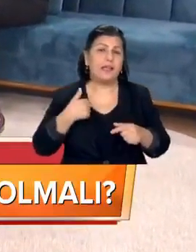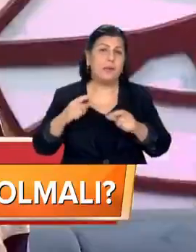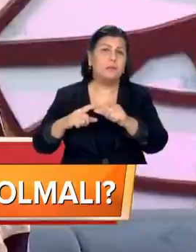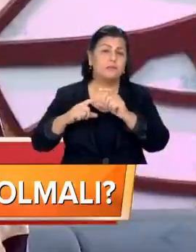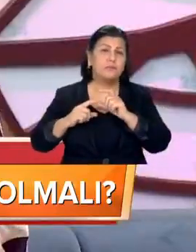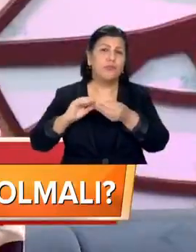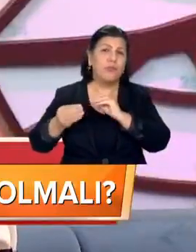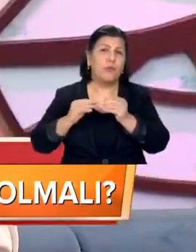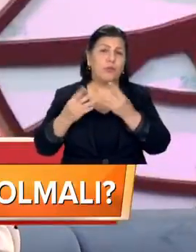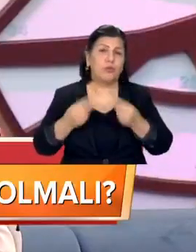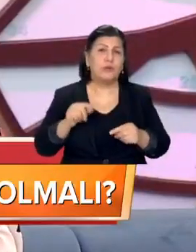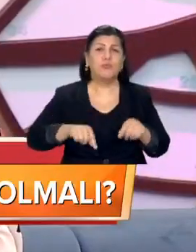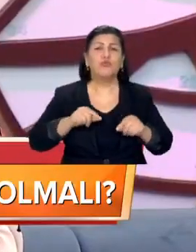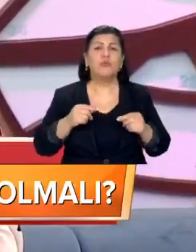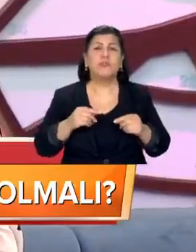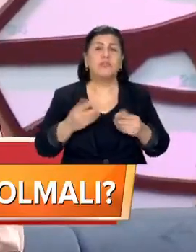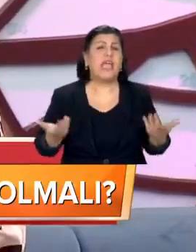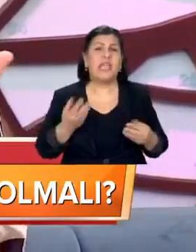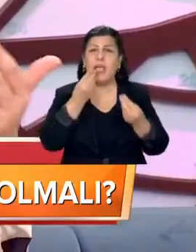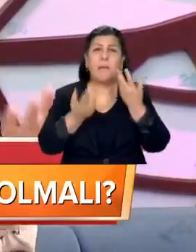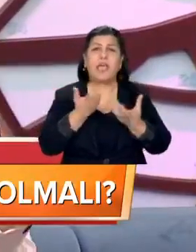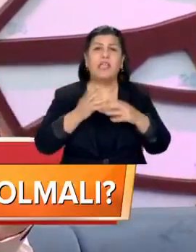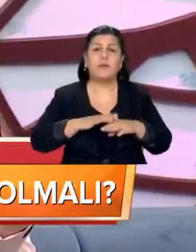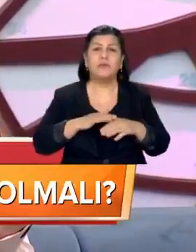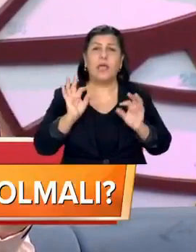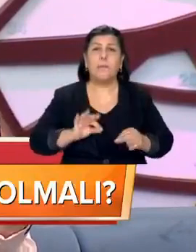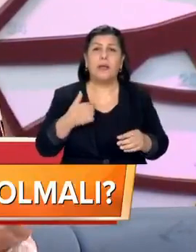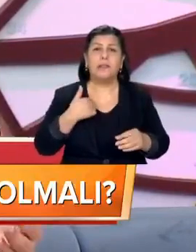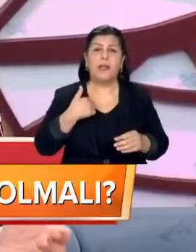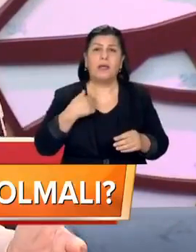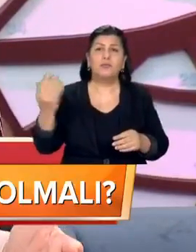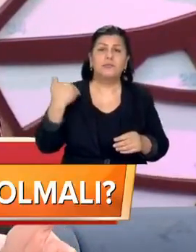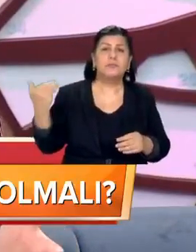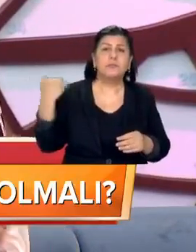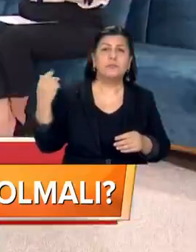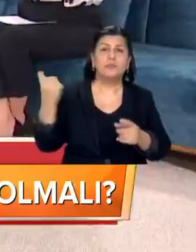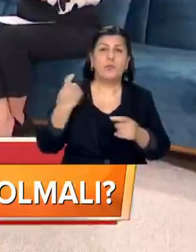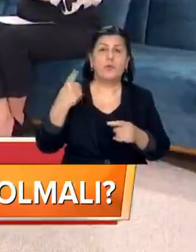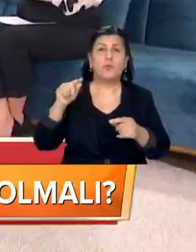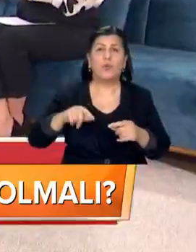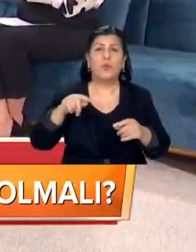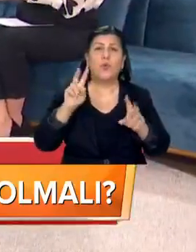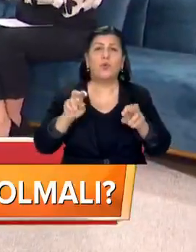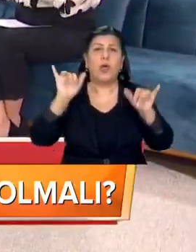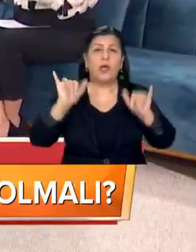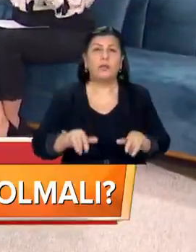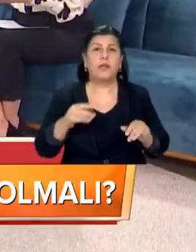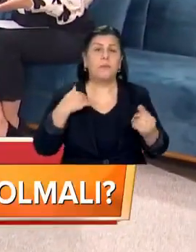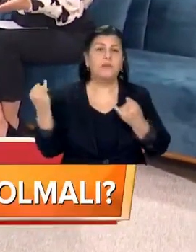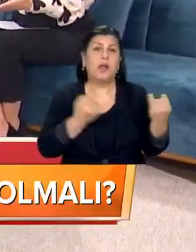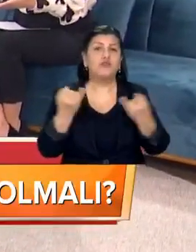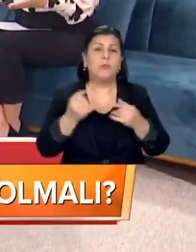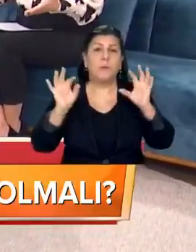soruyla karşılaşıyorum Bugün ne yemek yapacağım ben hep bir tavsiye bekliyor ve bu sonra aramızda bir tartışma ya dönüşüyor